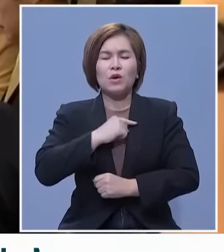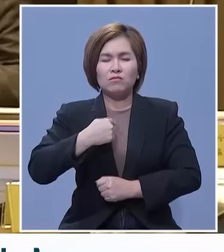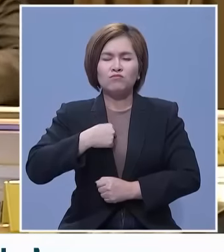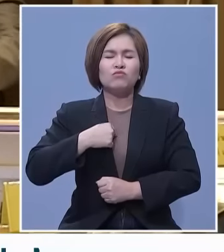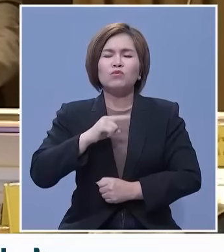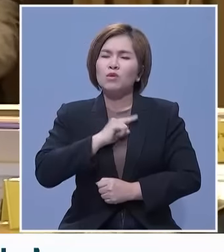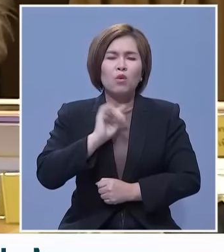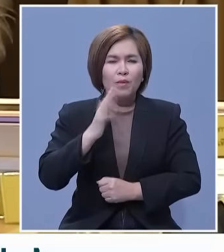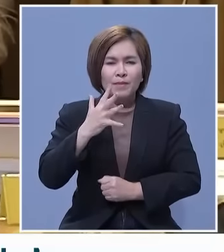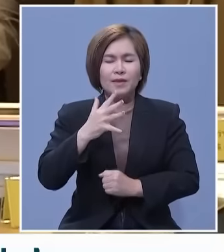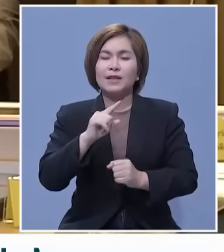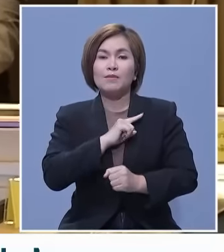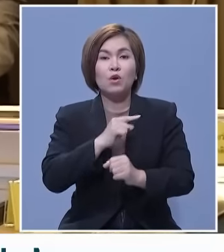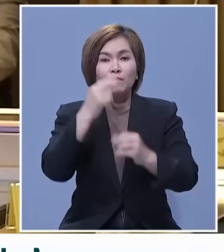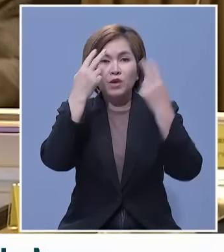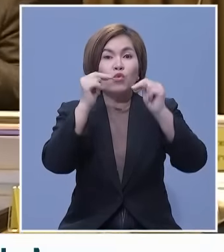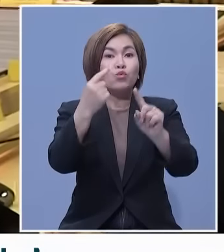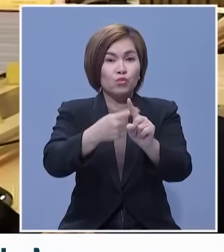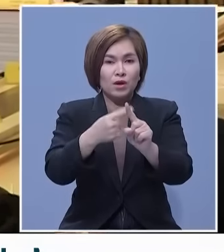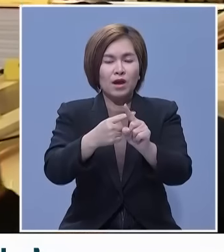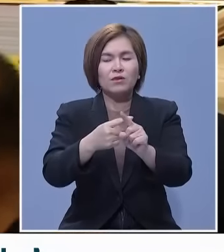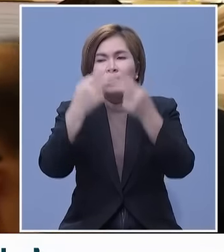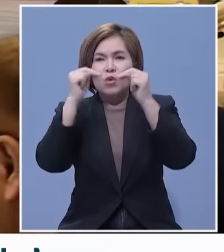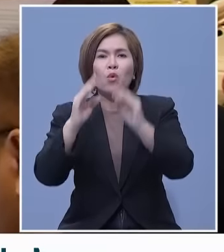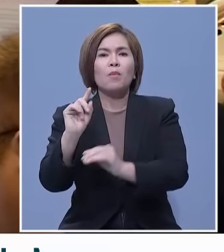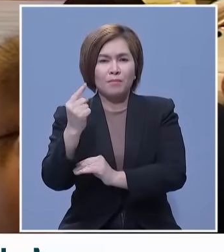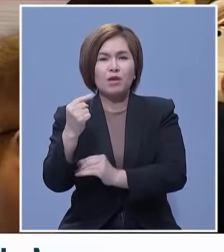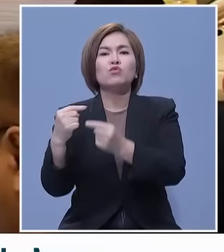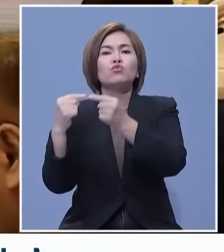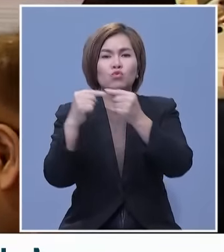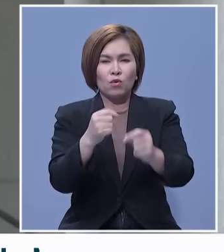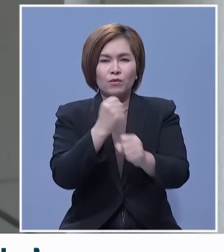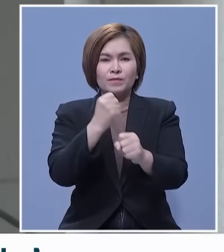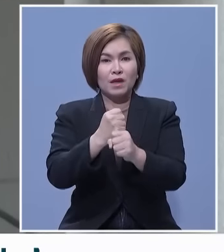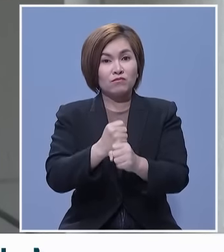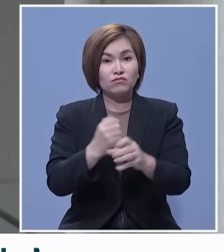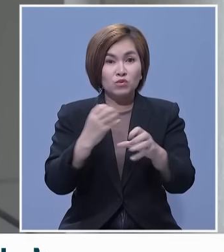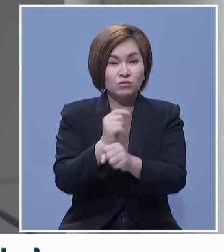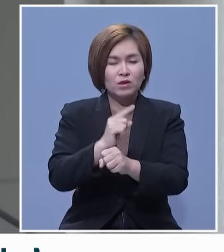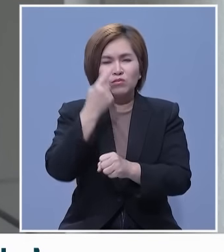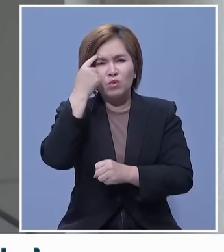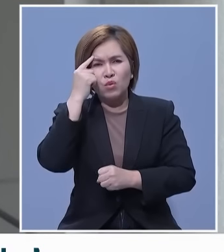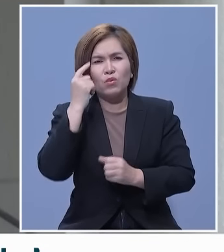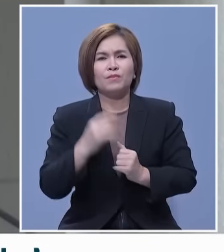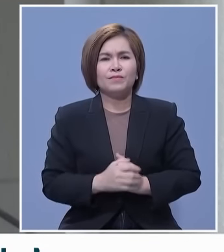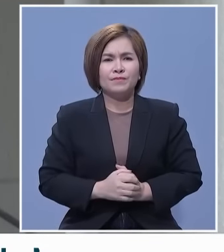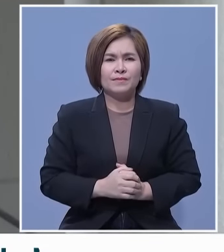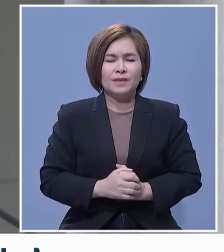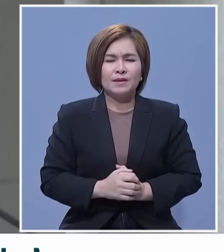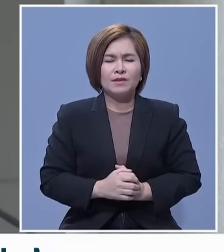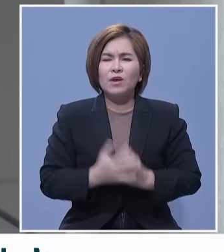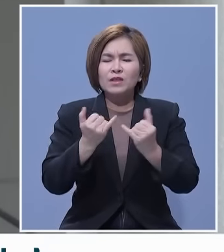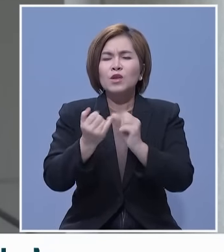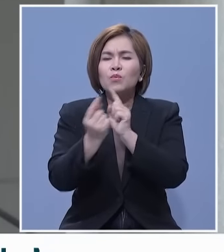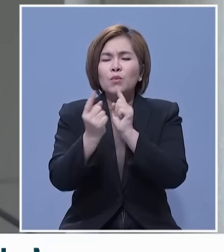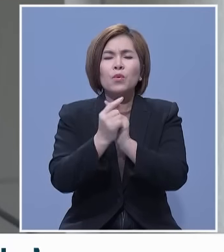าที่ของรักษาการนายกรัฐมนตรีหรือว่านายกรัฐมนตรีคนใหม่ที่ต้องกลับเข้ามานะครับ ยังเลยครับไม่มียังไม่มีนะครับเริ่มก็มีส่งเมสเซจมาอะไรมาห